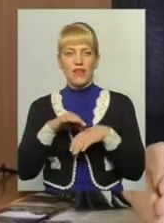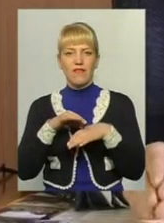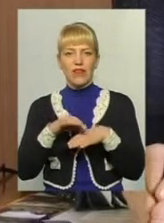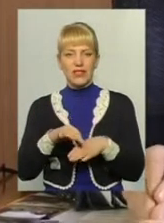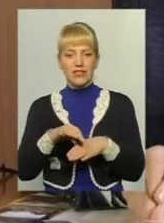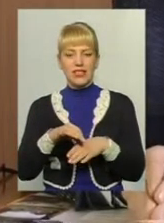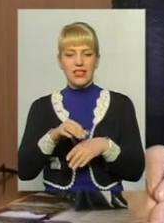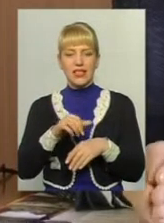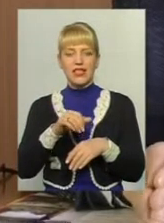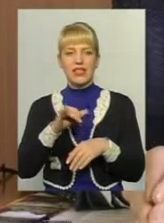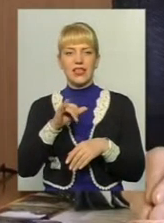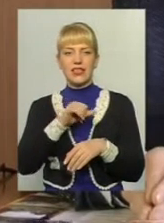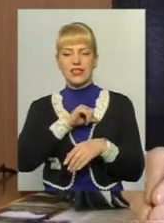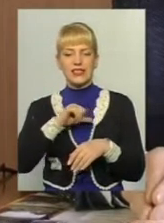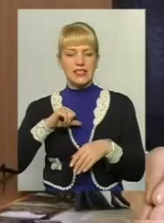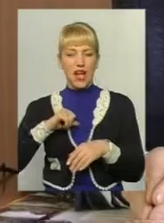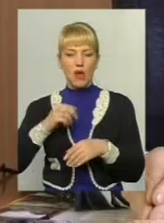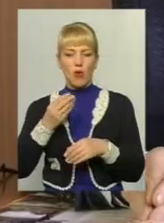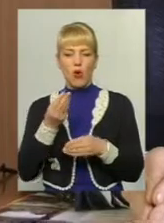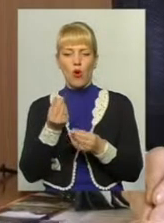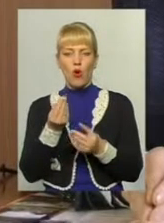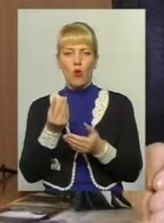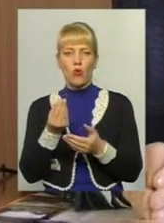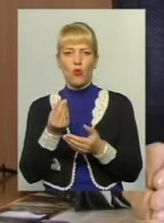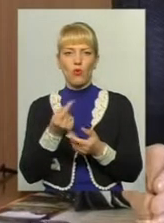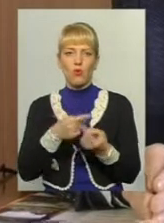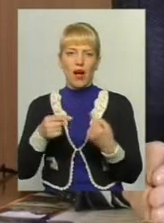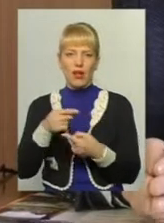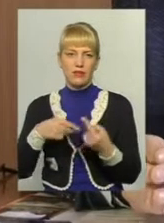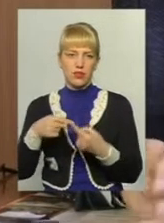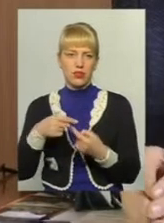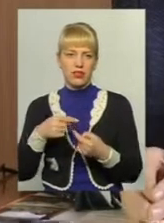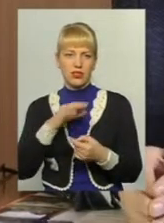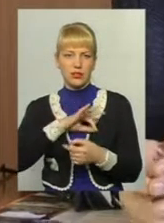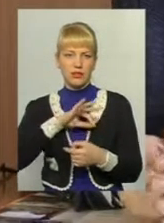змінити назву і все лишається те саме, єдине, що форма власності.